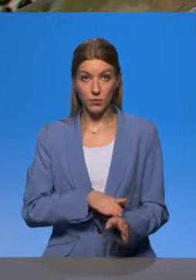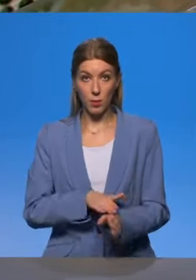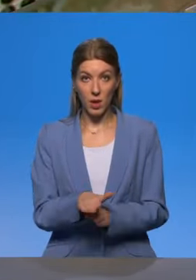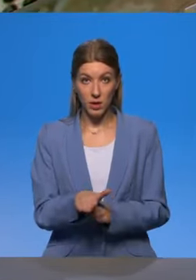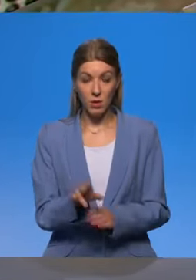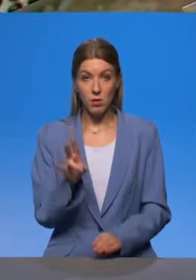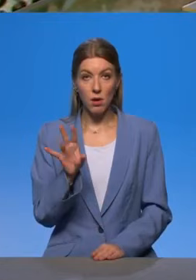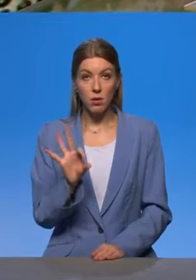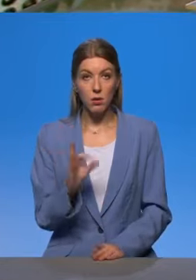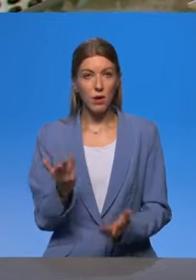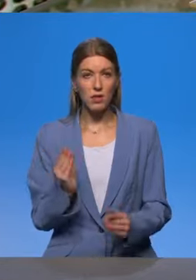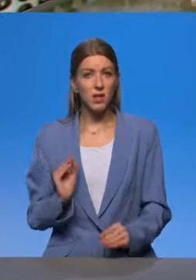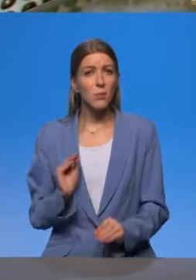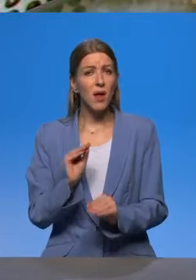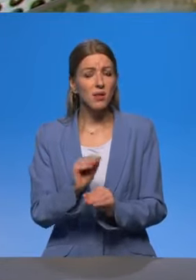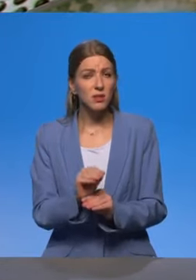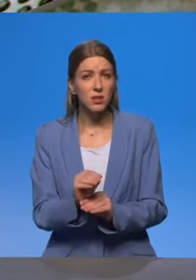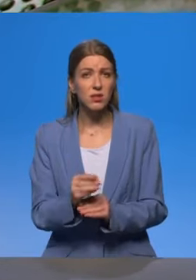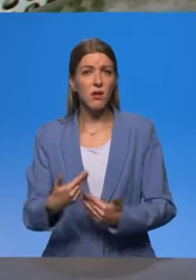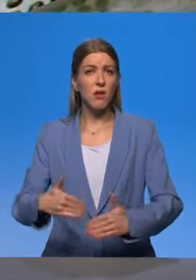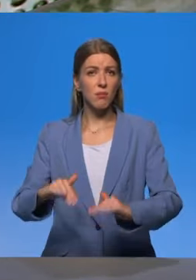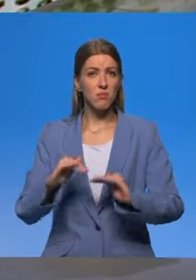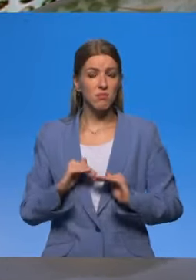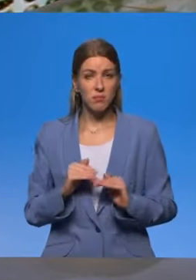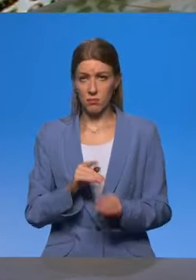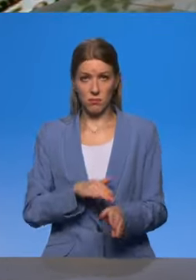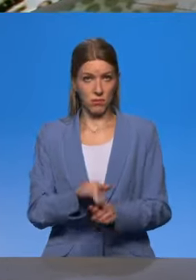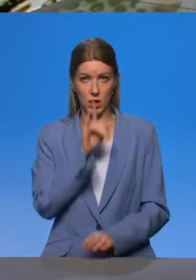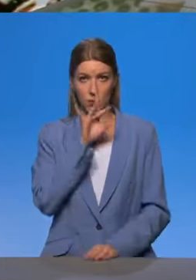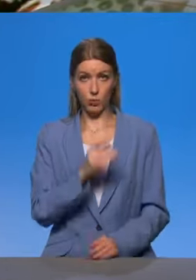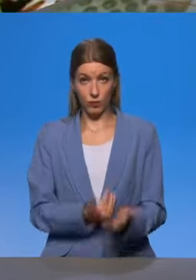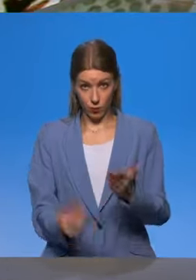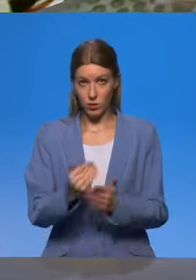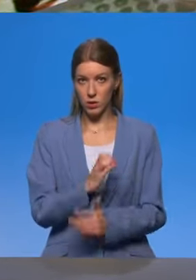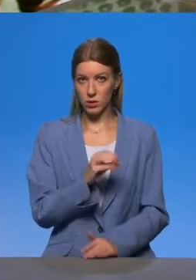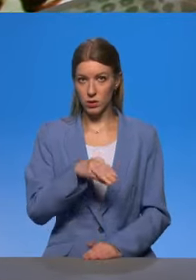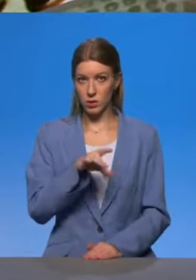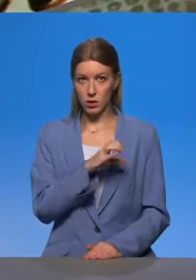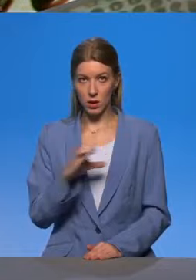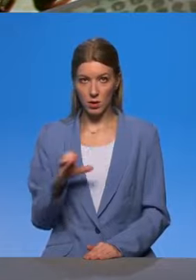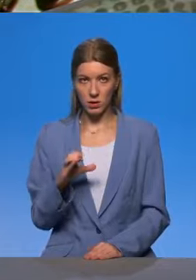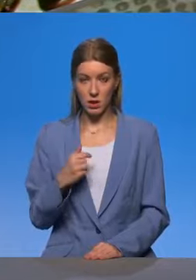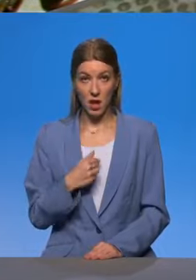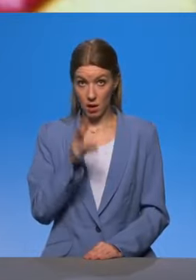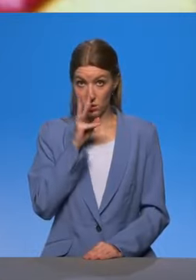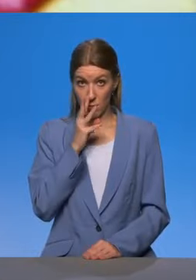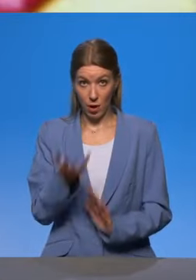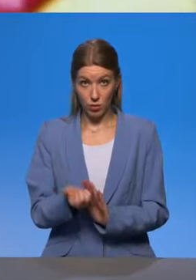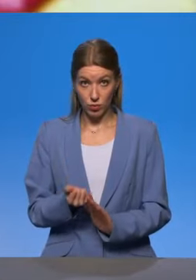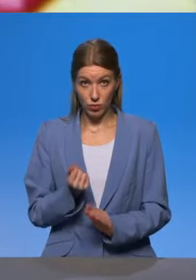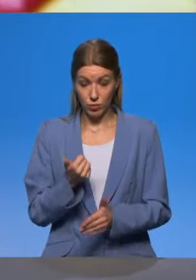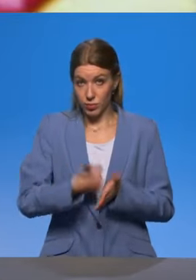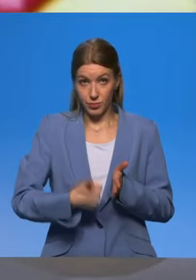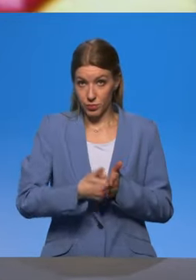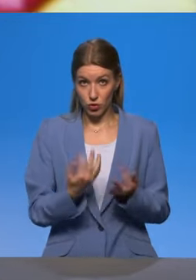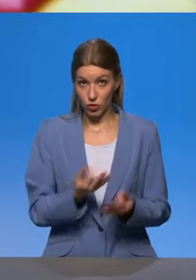какие-то дополнительные инициативы или амбиции, они влечут, ну, влекут стресс. Mm-hmm. То есть если он понимает, что он за это ничего не получит, никаких благ, то